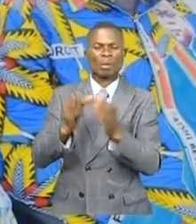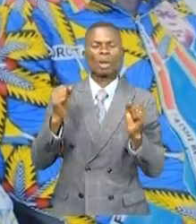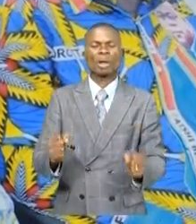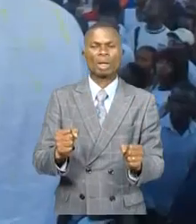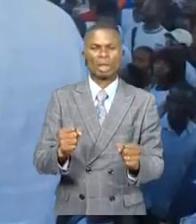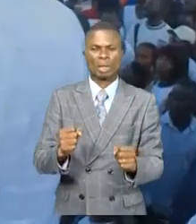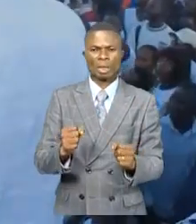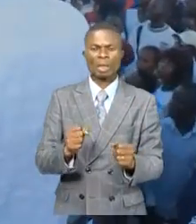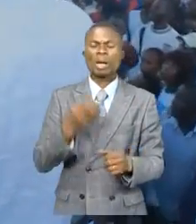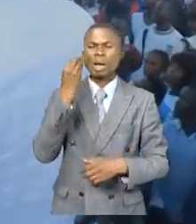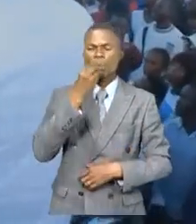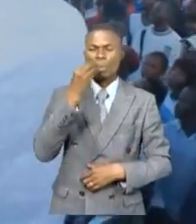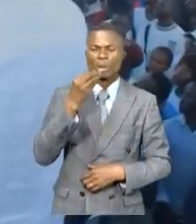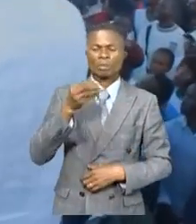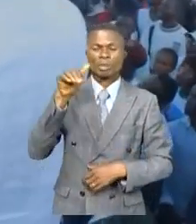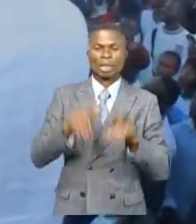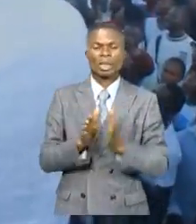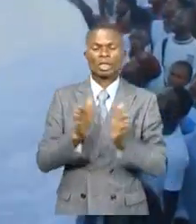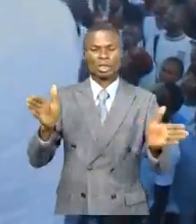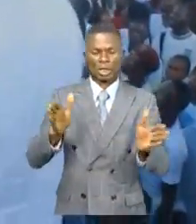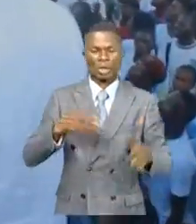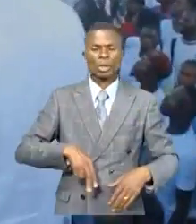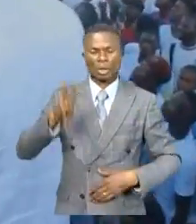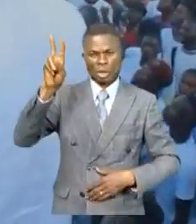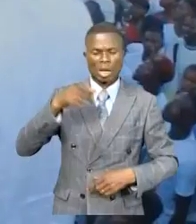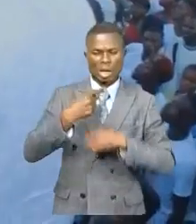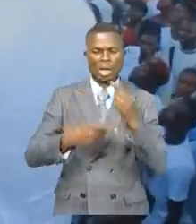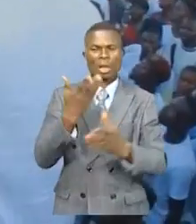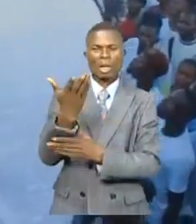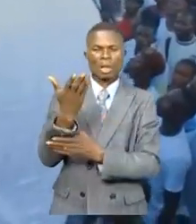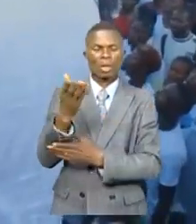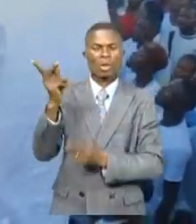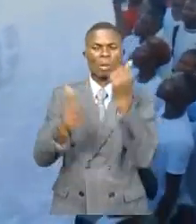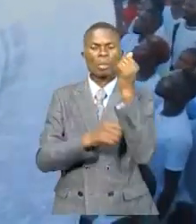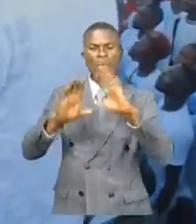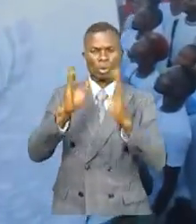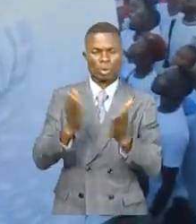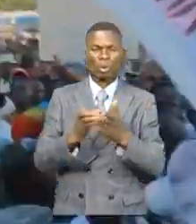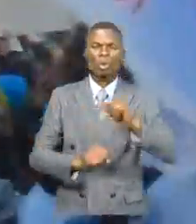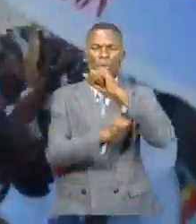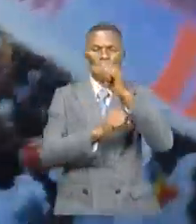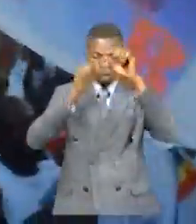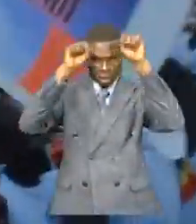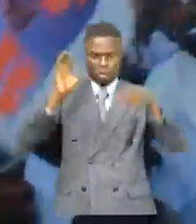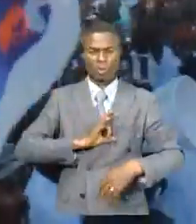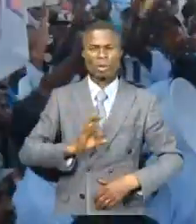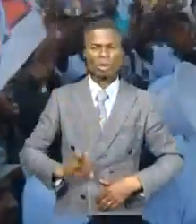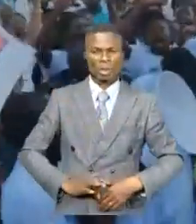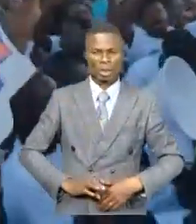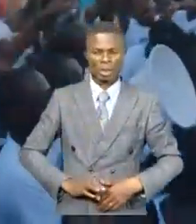sa prise de parole, le numéro 2 de l'UDPS a commencé par demander à la population de soutenir le président de la